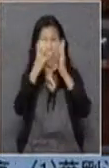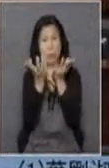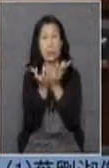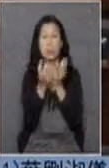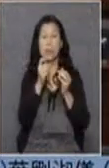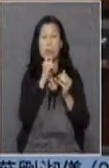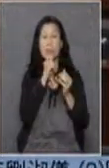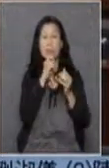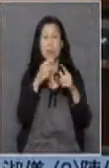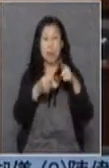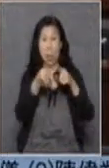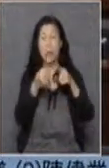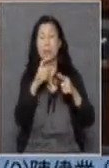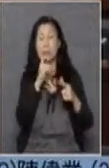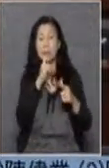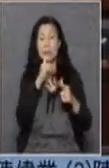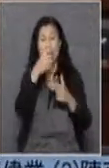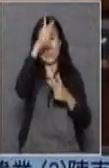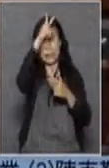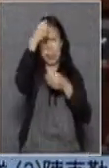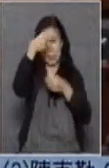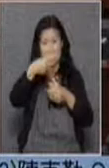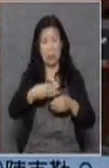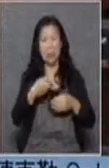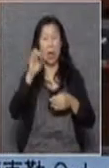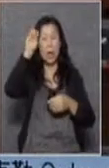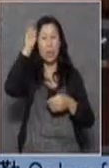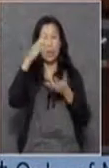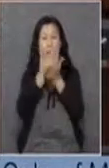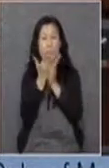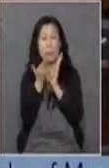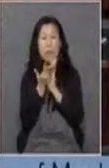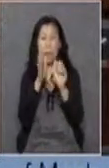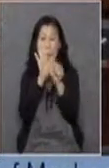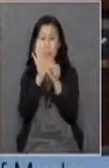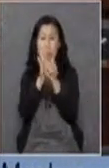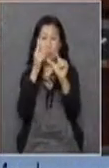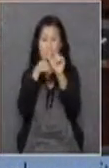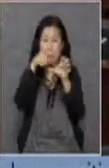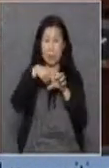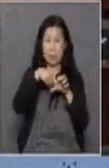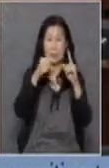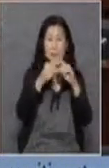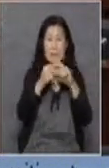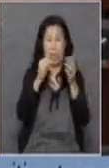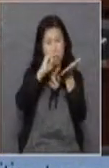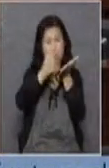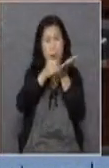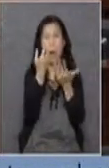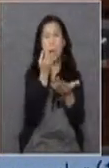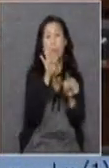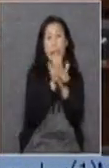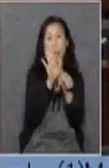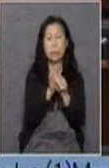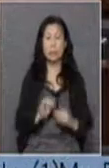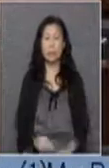施政报告的时候呢是提出了一系列的有惠于中产人士的税务优惠，可惜